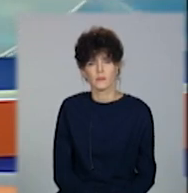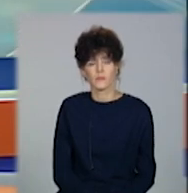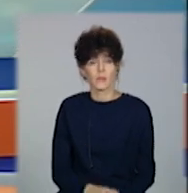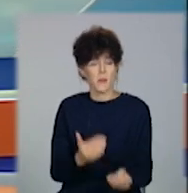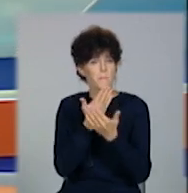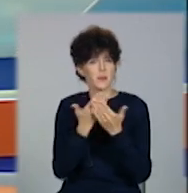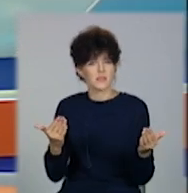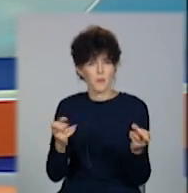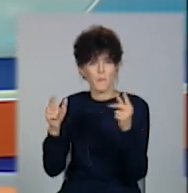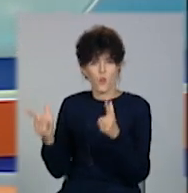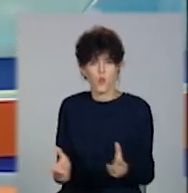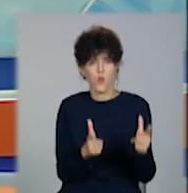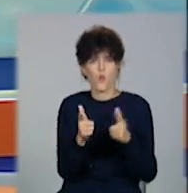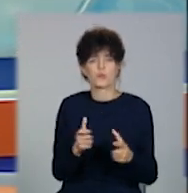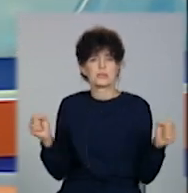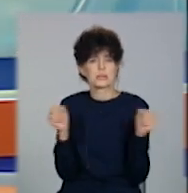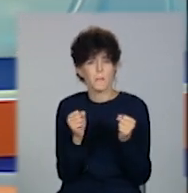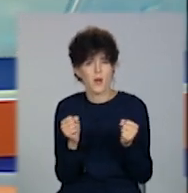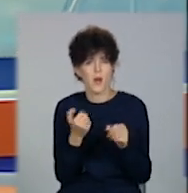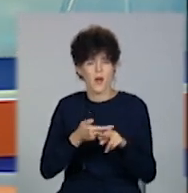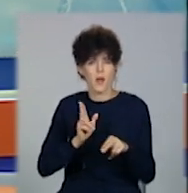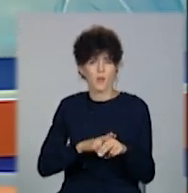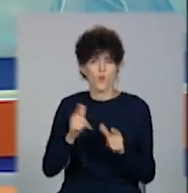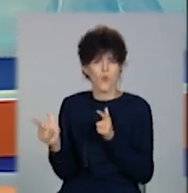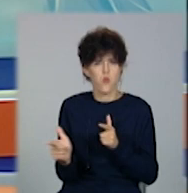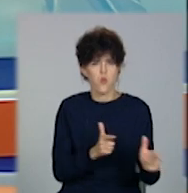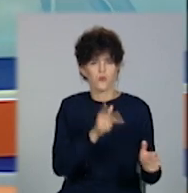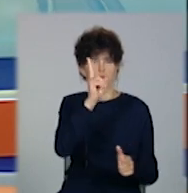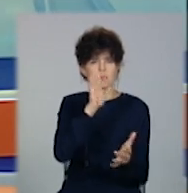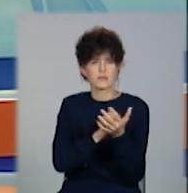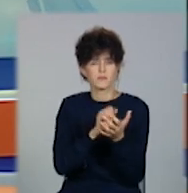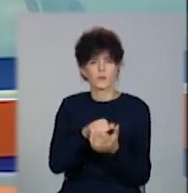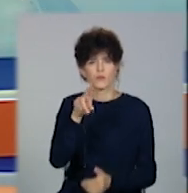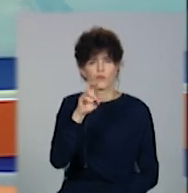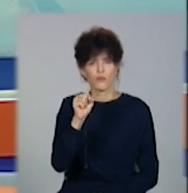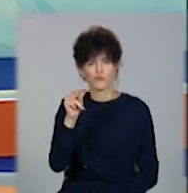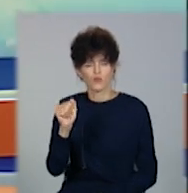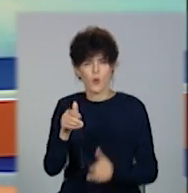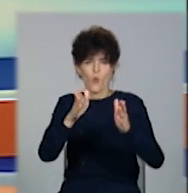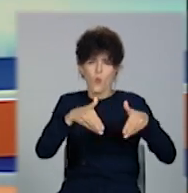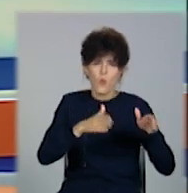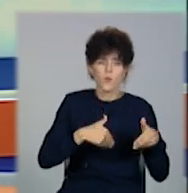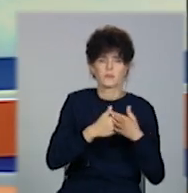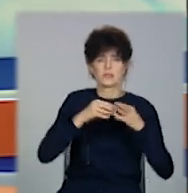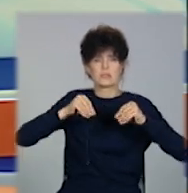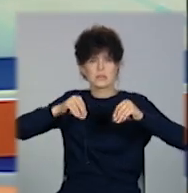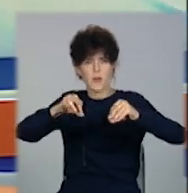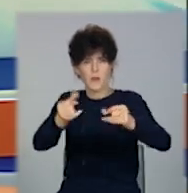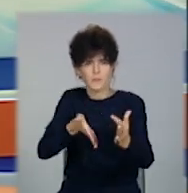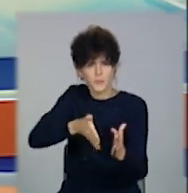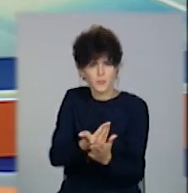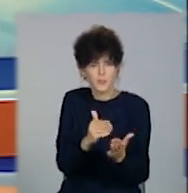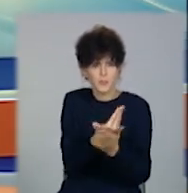Останні приготування до зими чекають на дачників. Аби подбати про наступний врожай, треба і землю обробити, і рослини